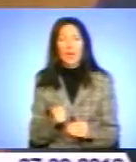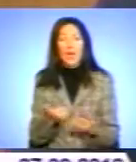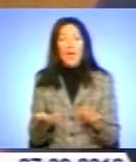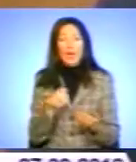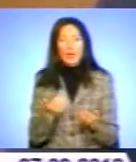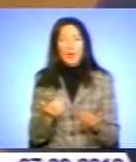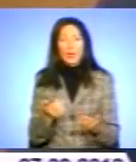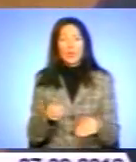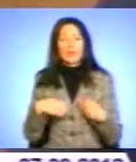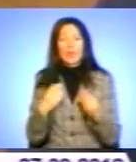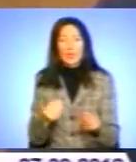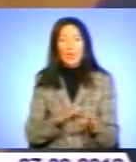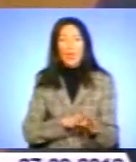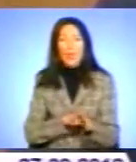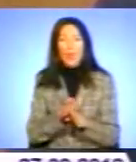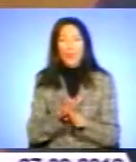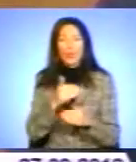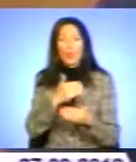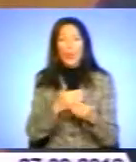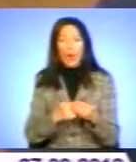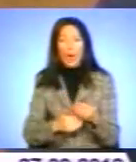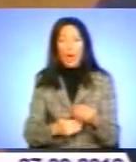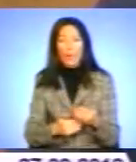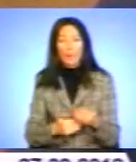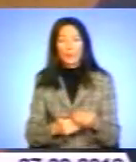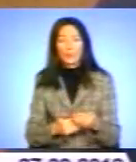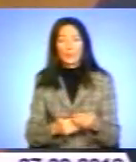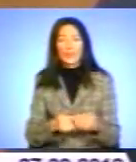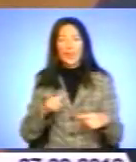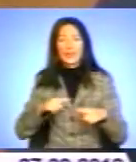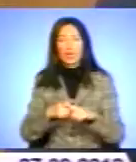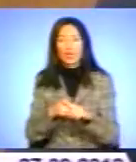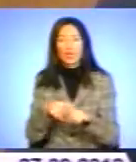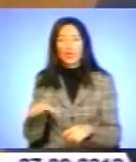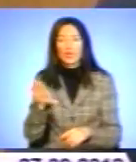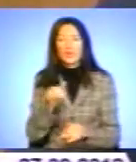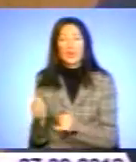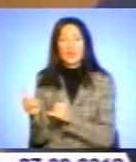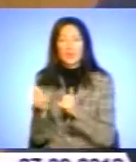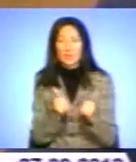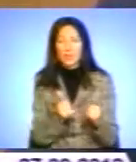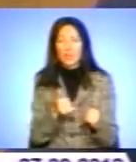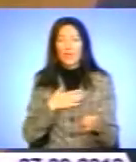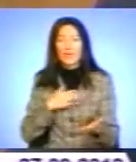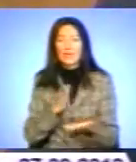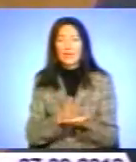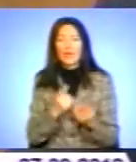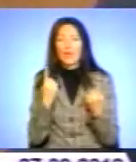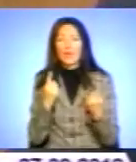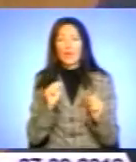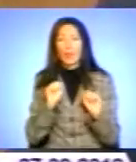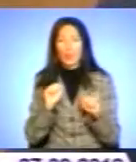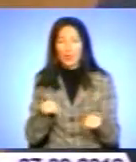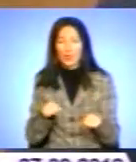Якщо давати повну програму, технологічно все забезпечувати. Так що у нас є великі